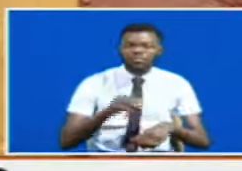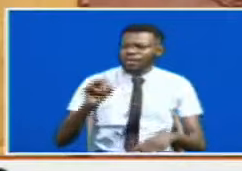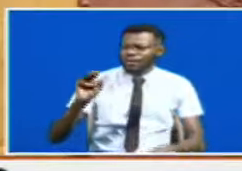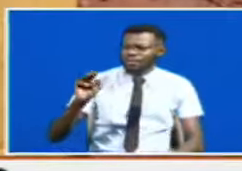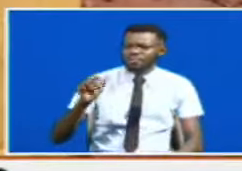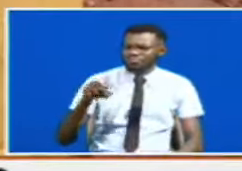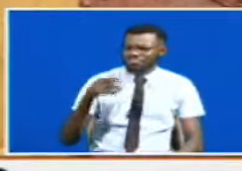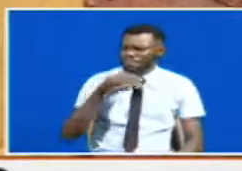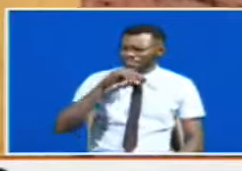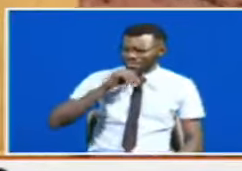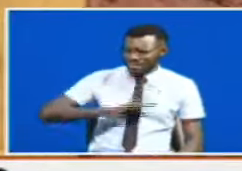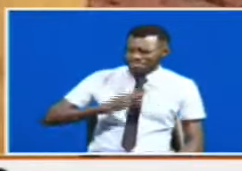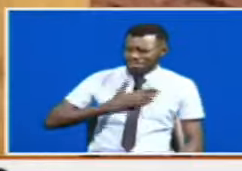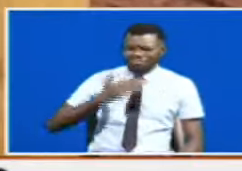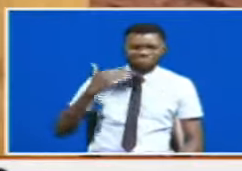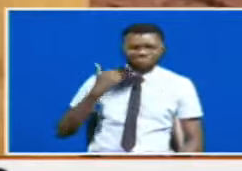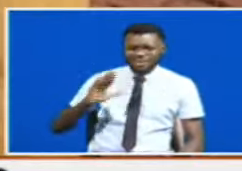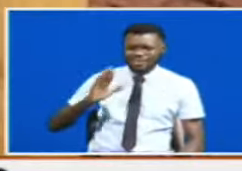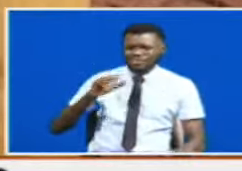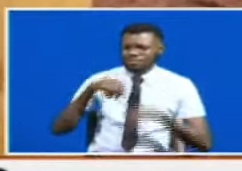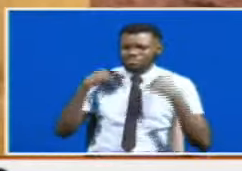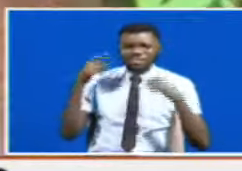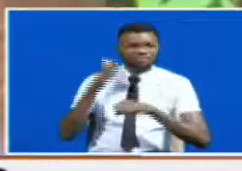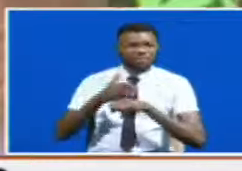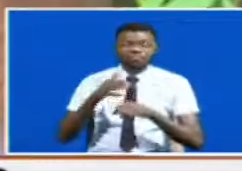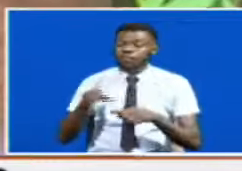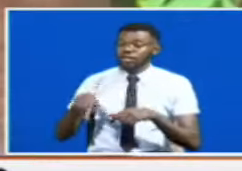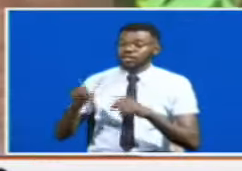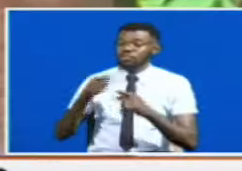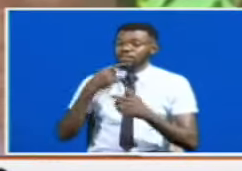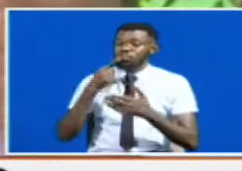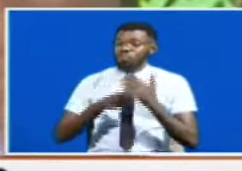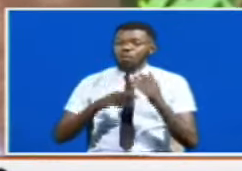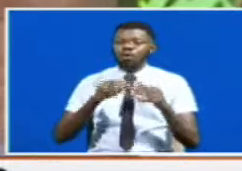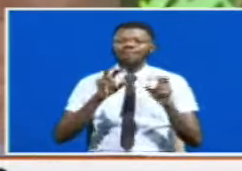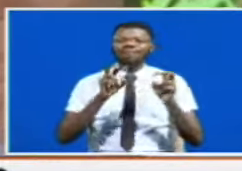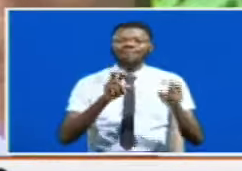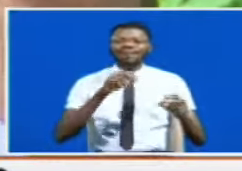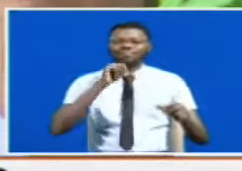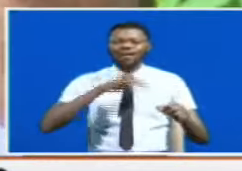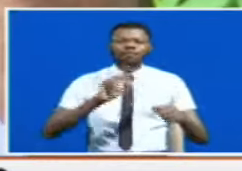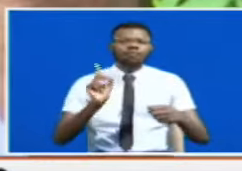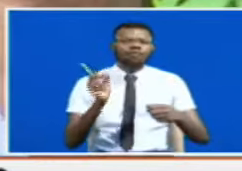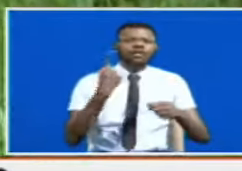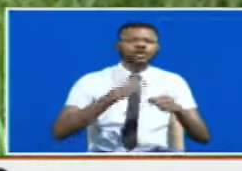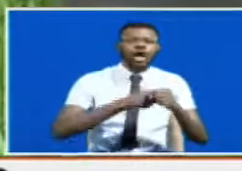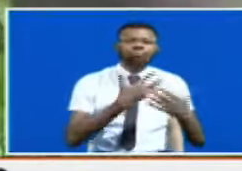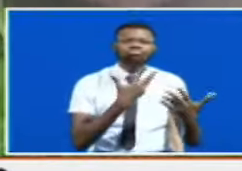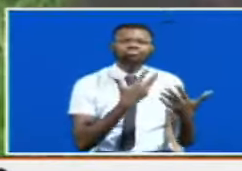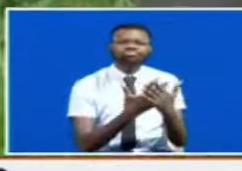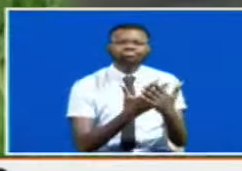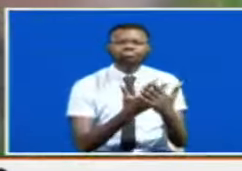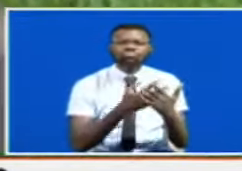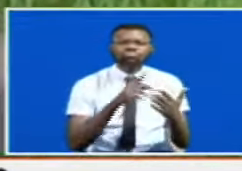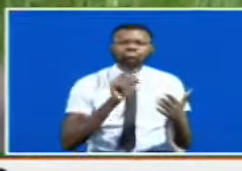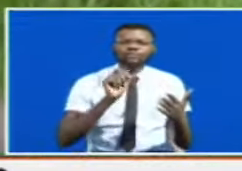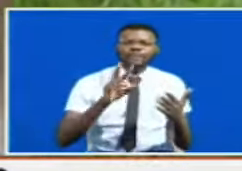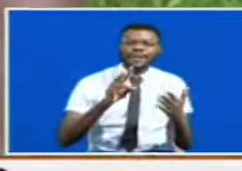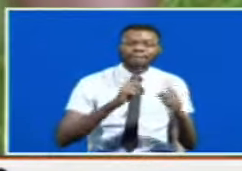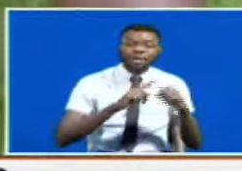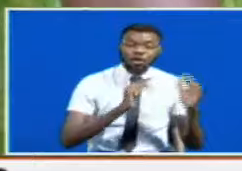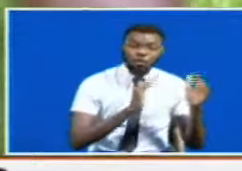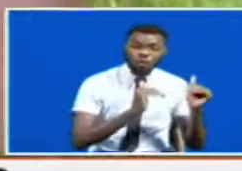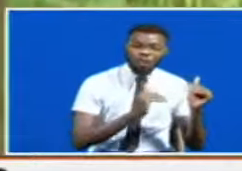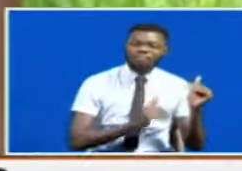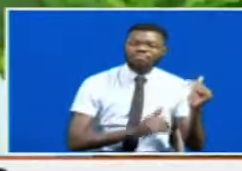kidogo. She says she saw her incarcerated son for the first time on television and hopes he will soon come back home and continue